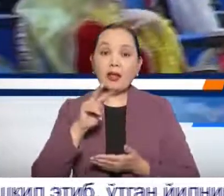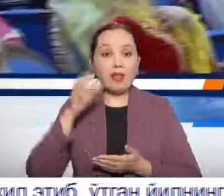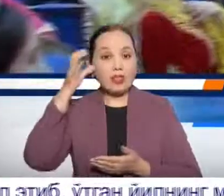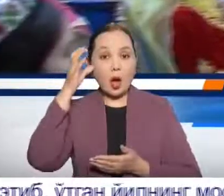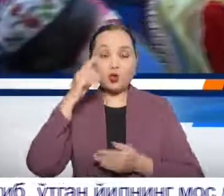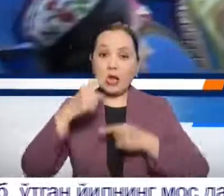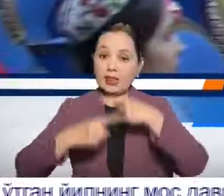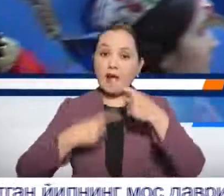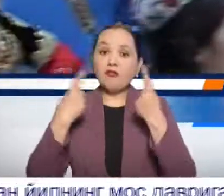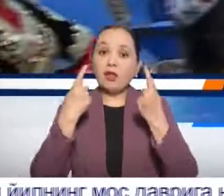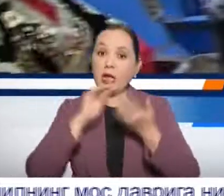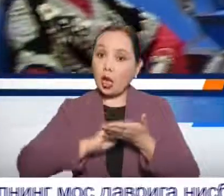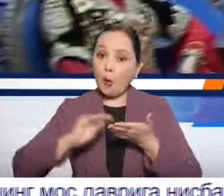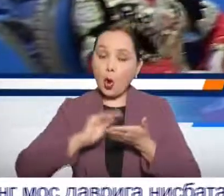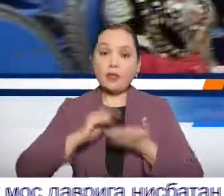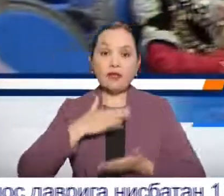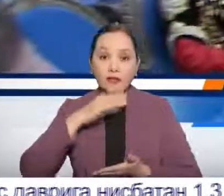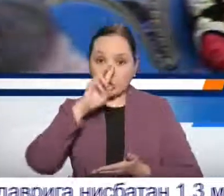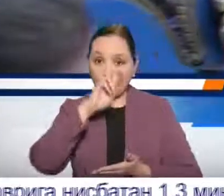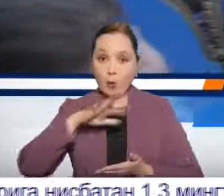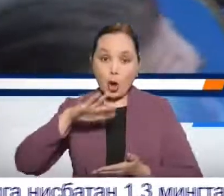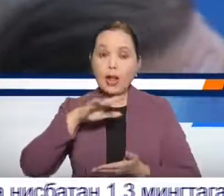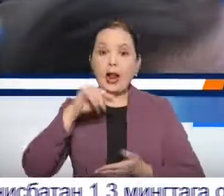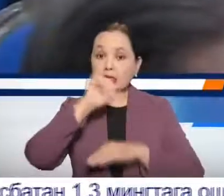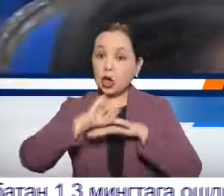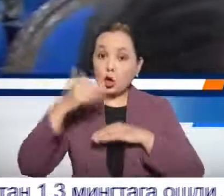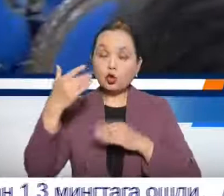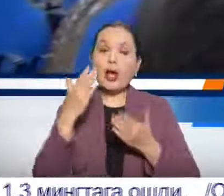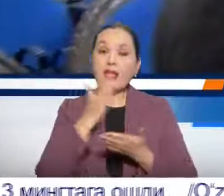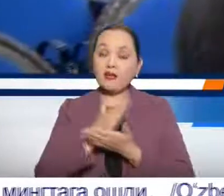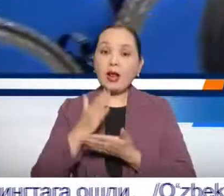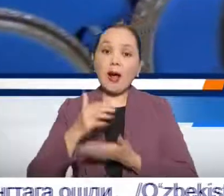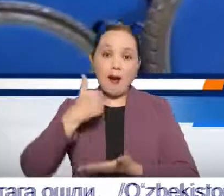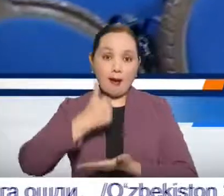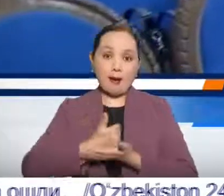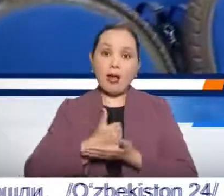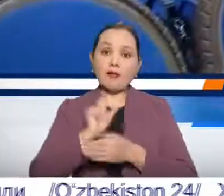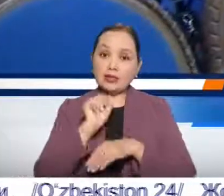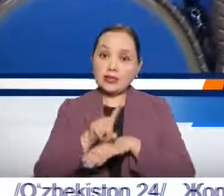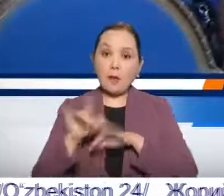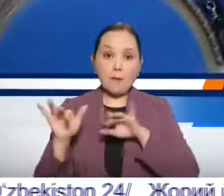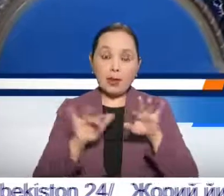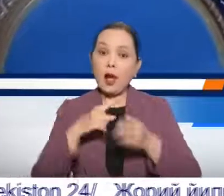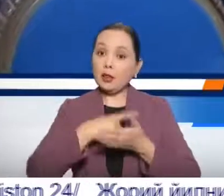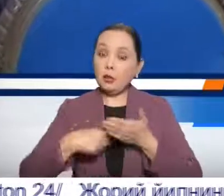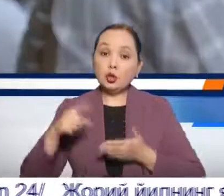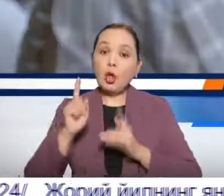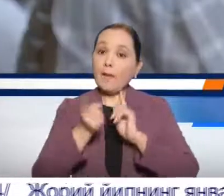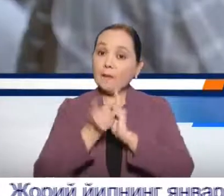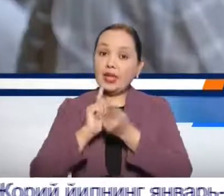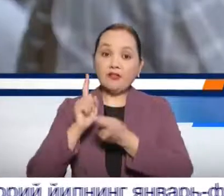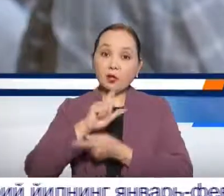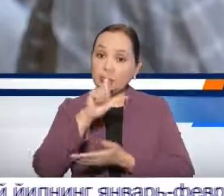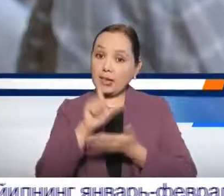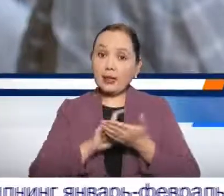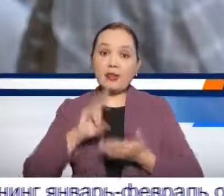научного наследия великих поэтов в нашей стране и за рубежом является главной целью данного мероприятия. Отмечалось, при переводе произведений